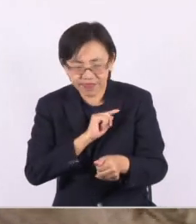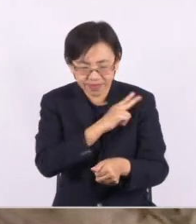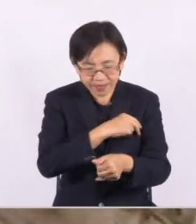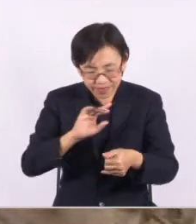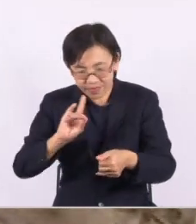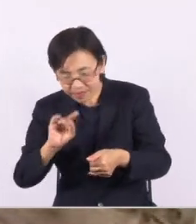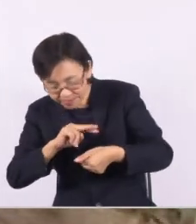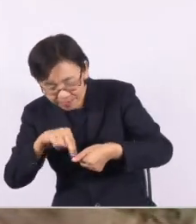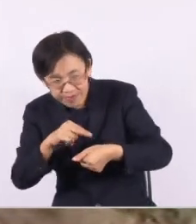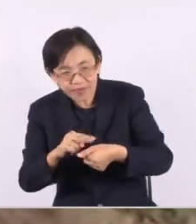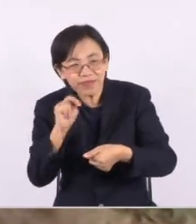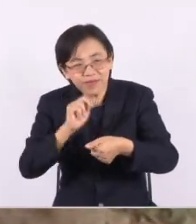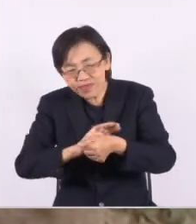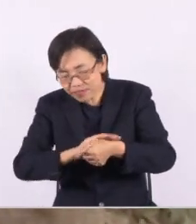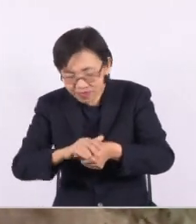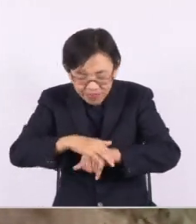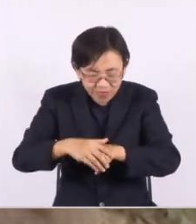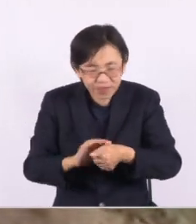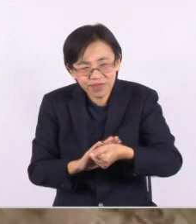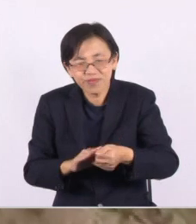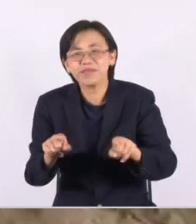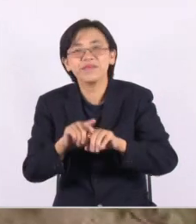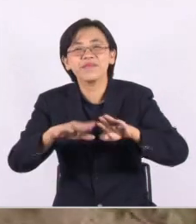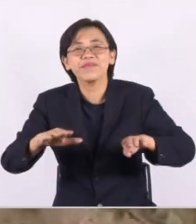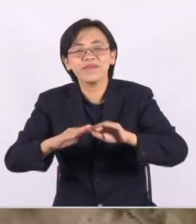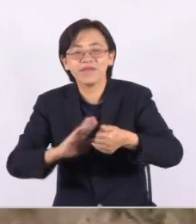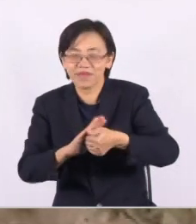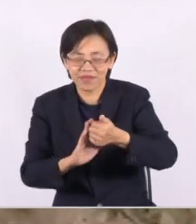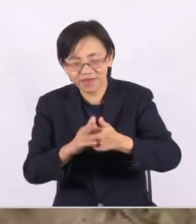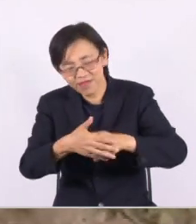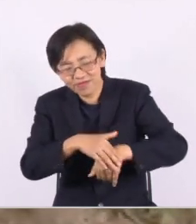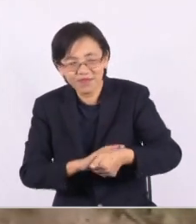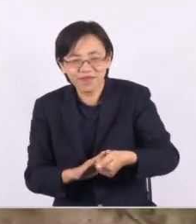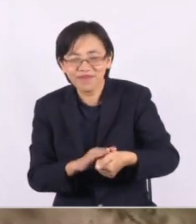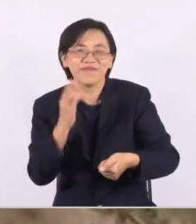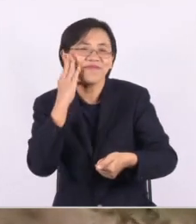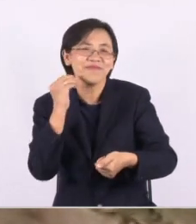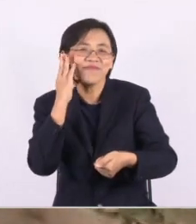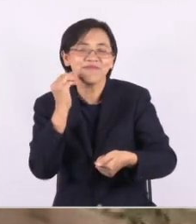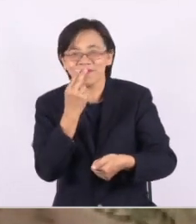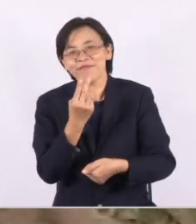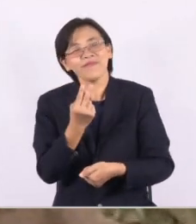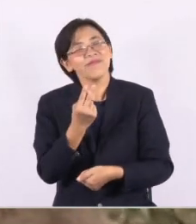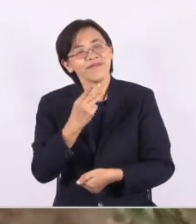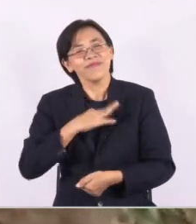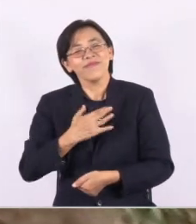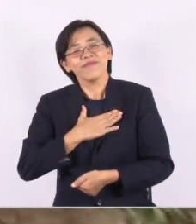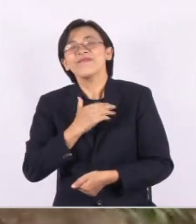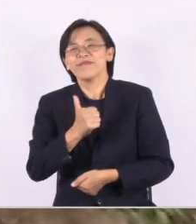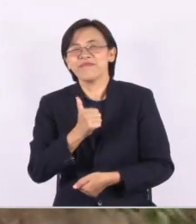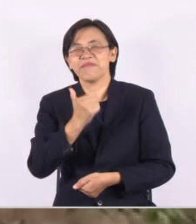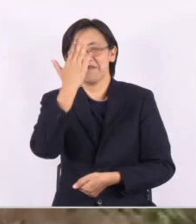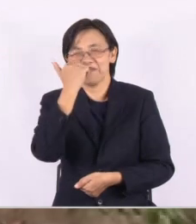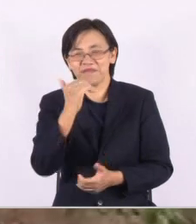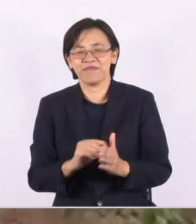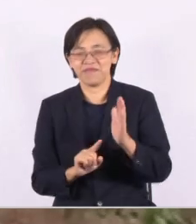แลล้างตัวถูตัวนะคะเสมือนเป็นเด็กเล็กๆเคยเลยนะความน่ารักแบบนี้ก็ให้เห็นกันนะคะท่ามกลางบรรยากาศ